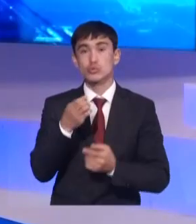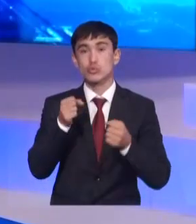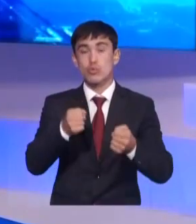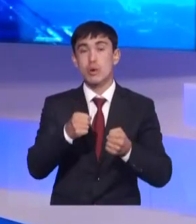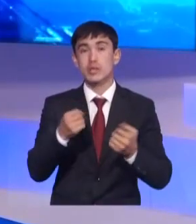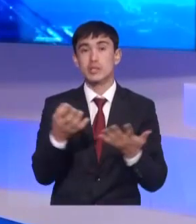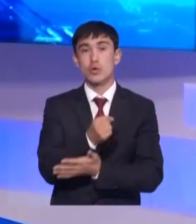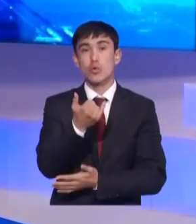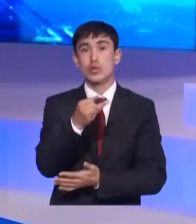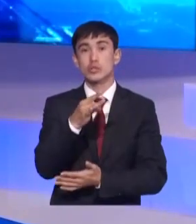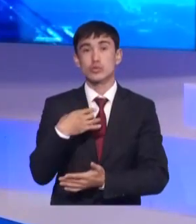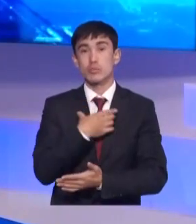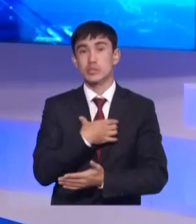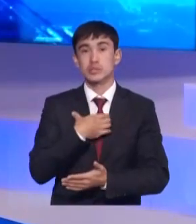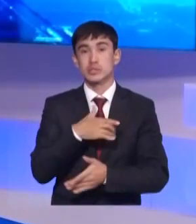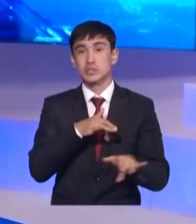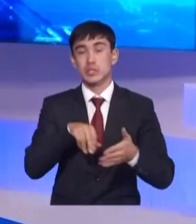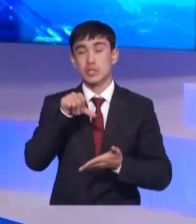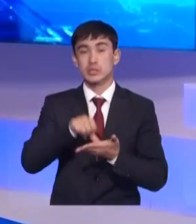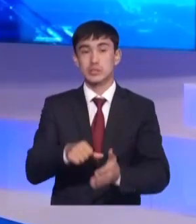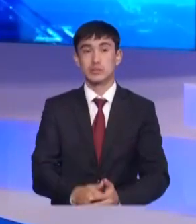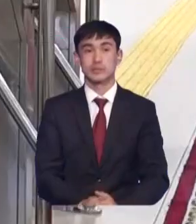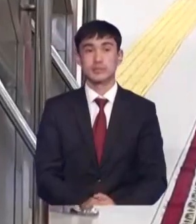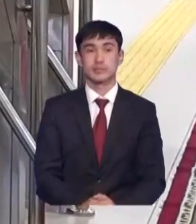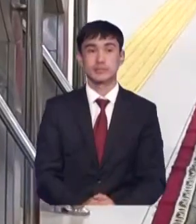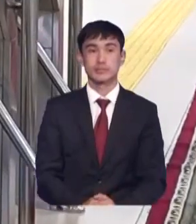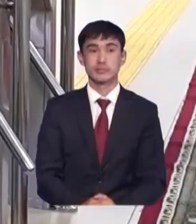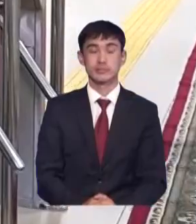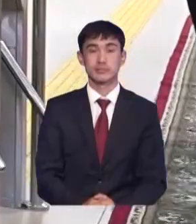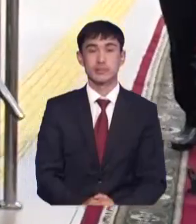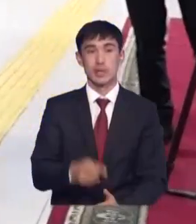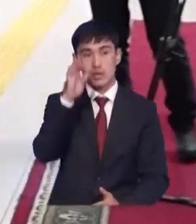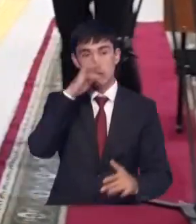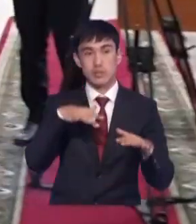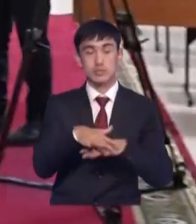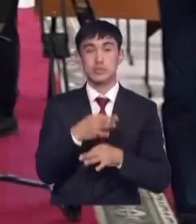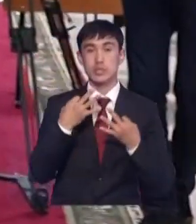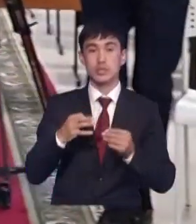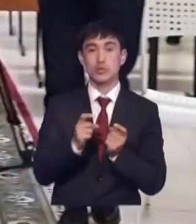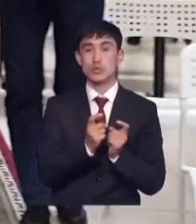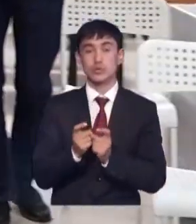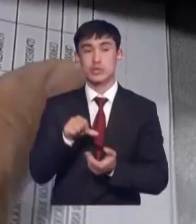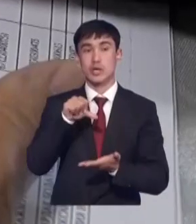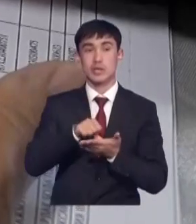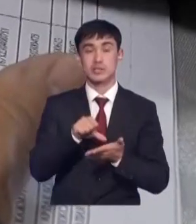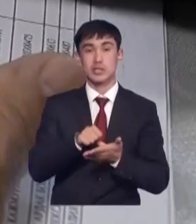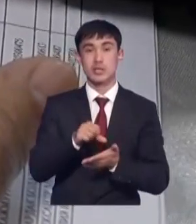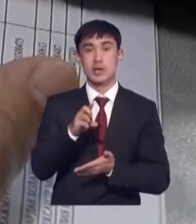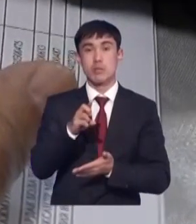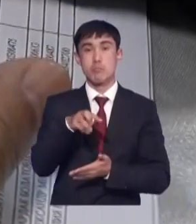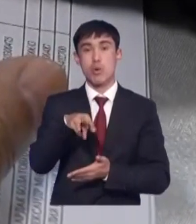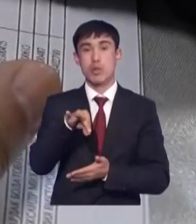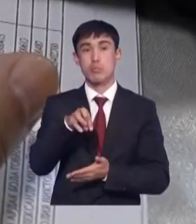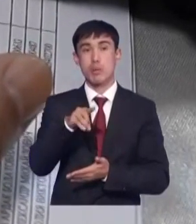Ұлан Рысқұл да маңызды шарадан тыс қалмады. Еліміздің еркін күресін биік белестерге көтерген балуан